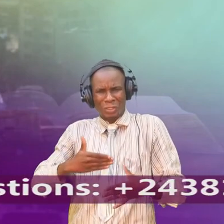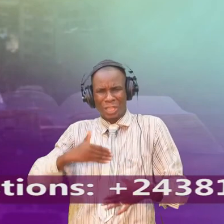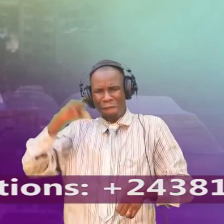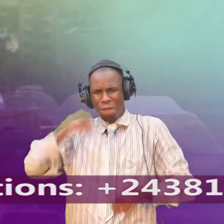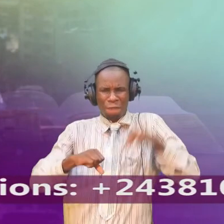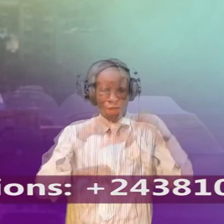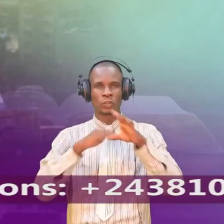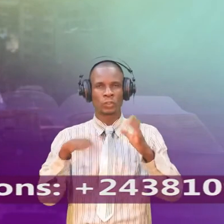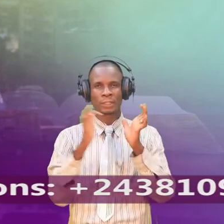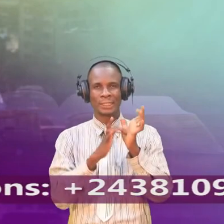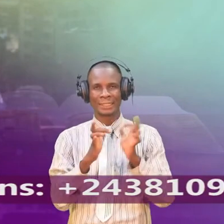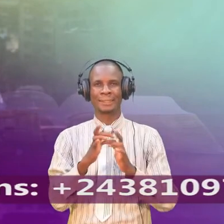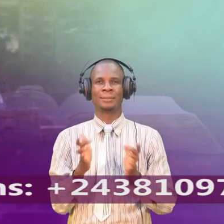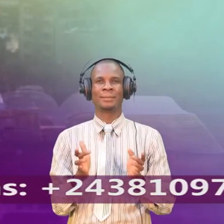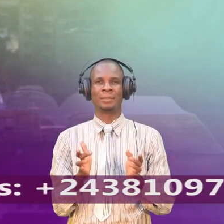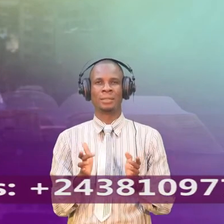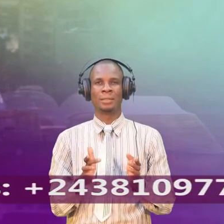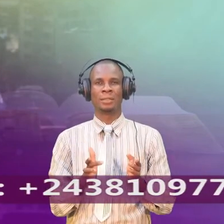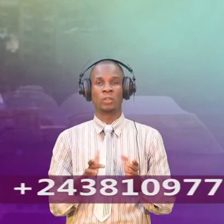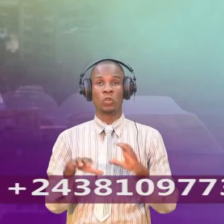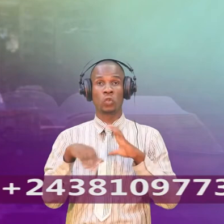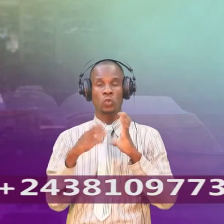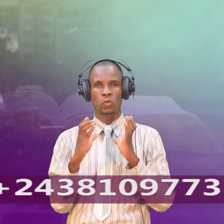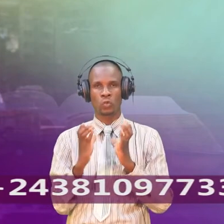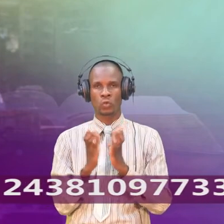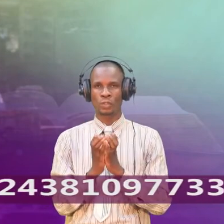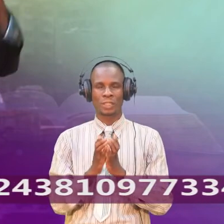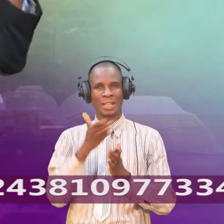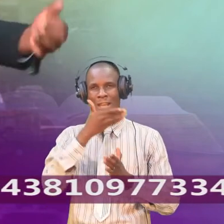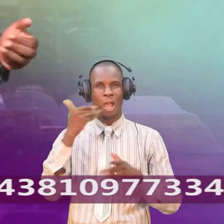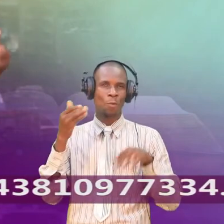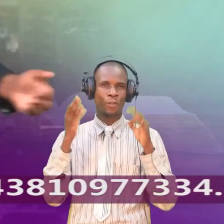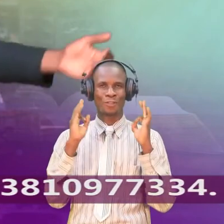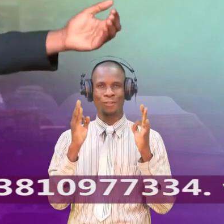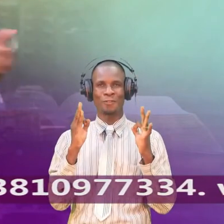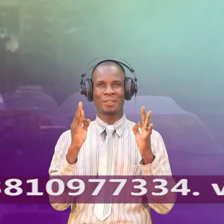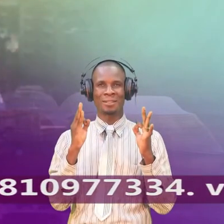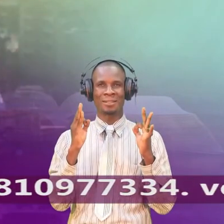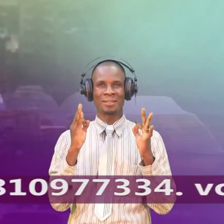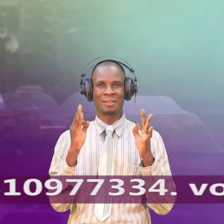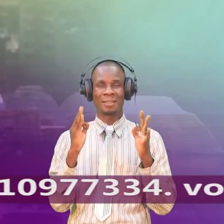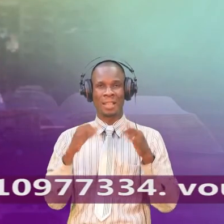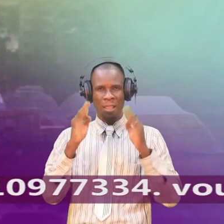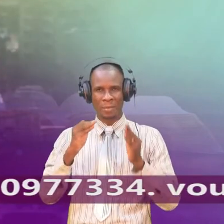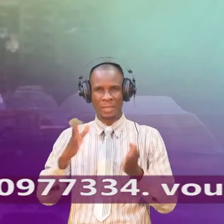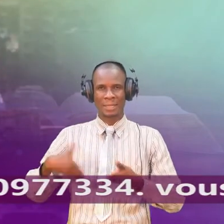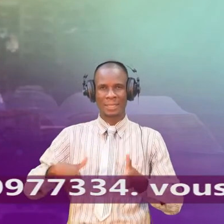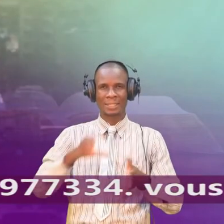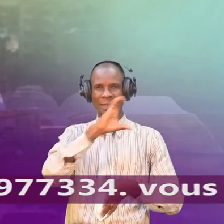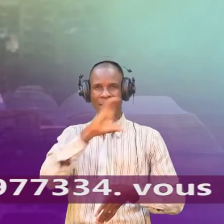tukajifanya kuwa watumwa na adui, lakini sikiliza, sasa Mungu ametuokoa,